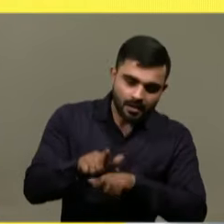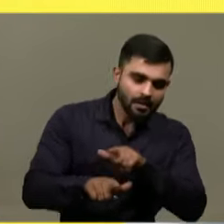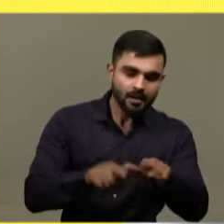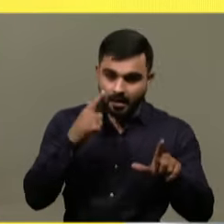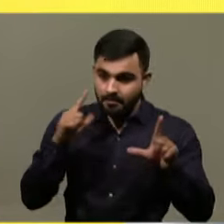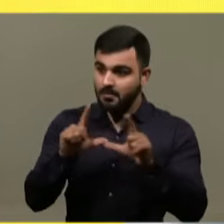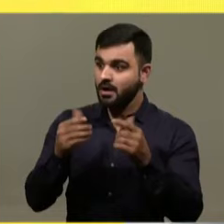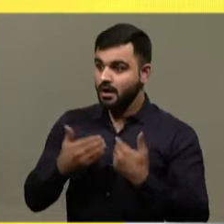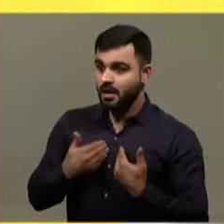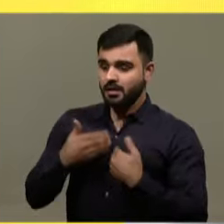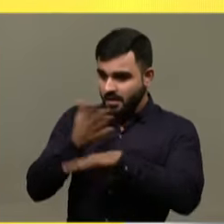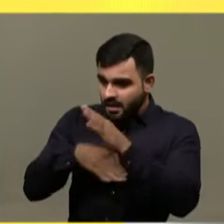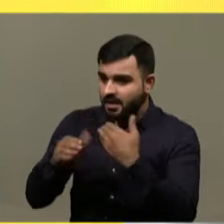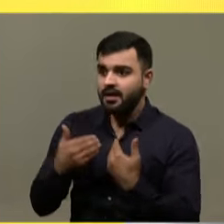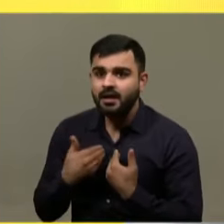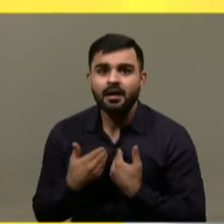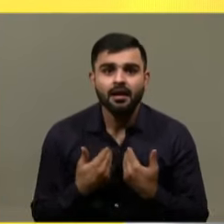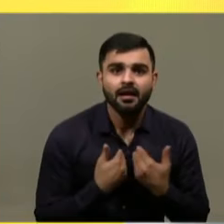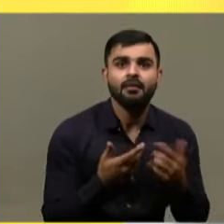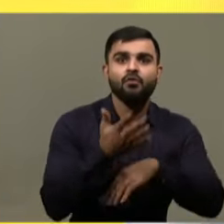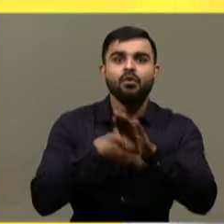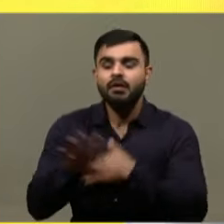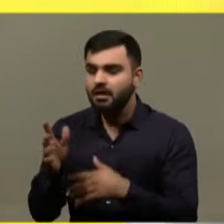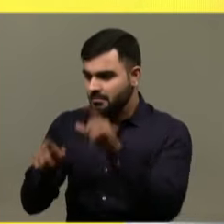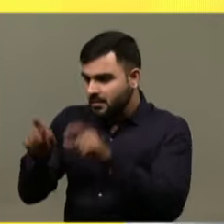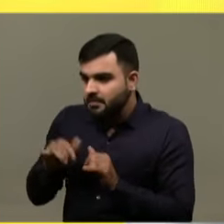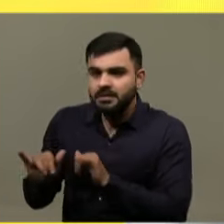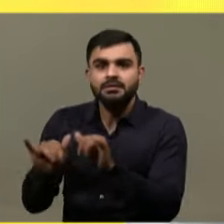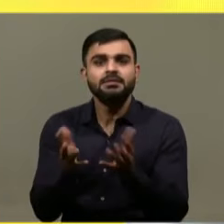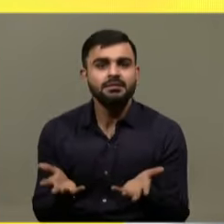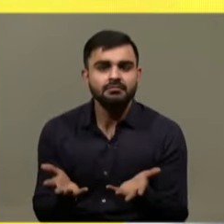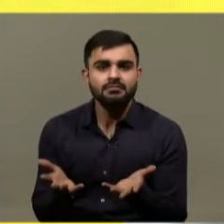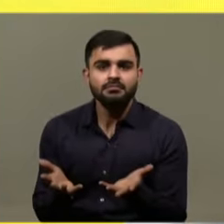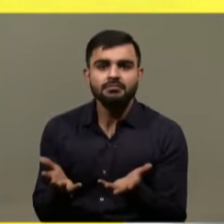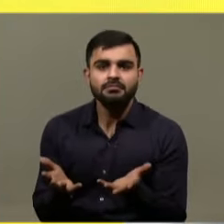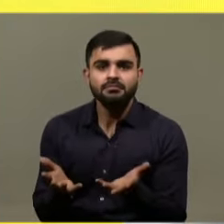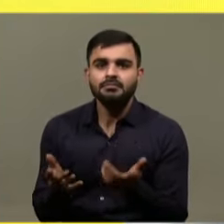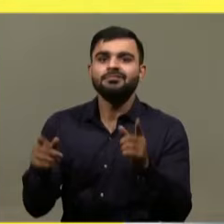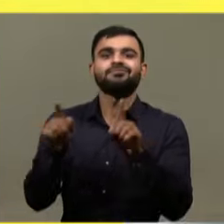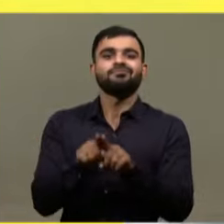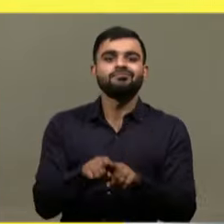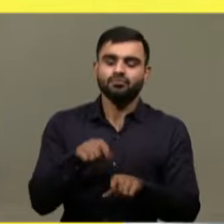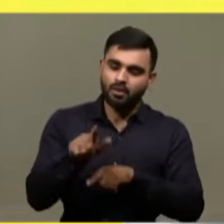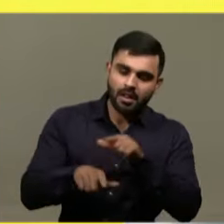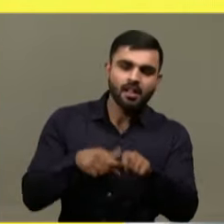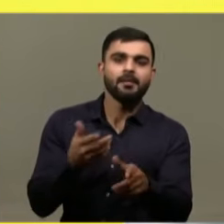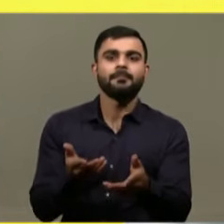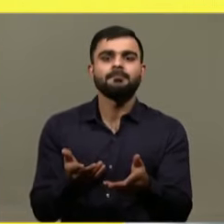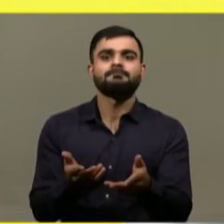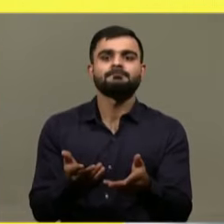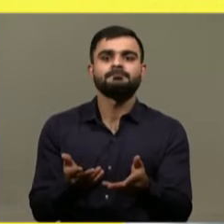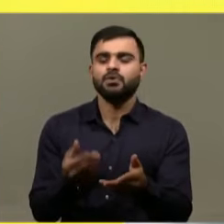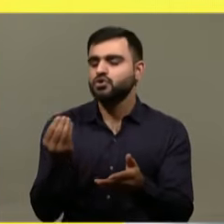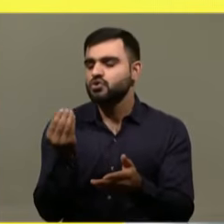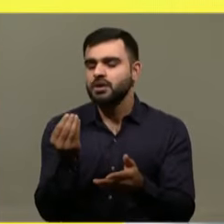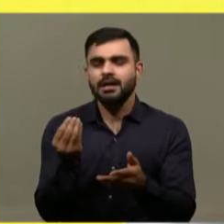प्रूव करना पड़ता है कि वी एजिस्ट वी आर ह्यूमन बीइंग्स अपने फस की